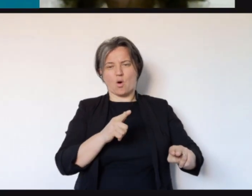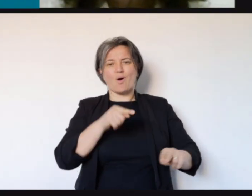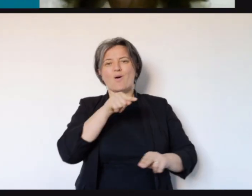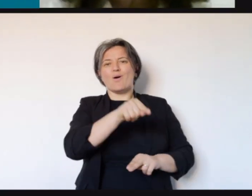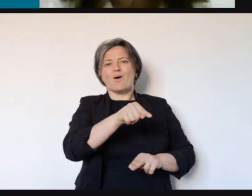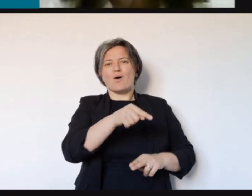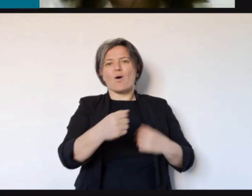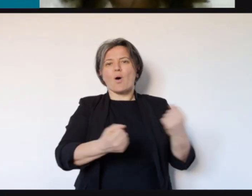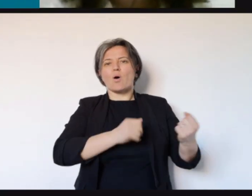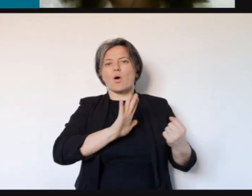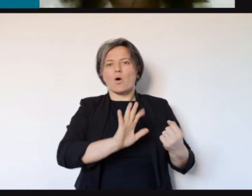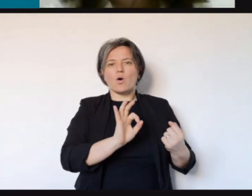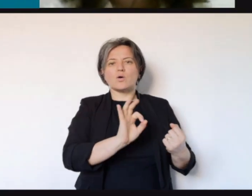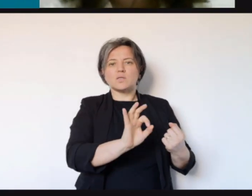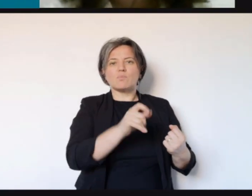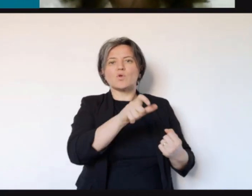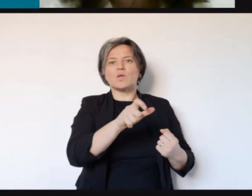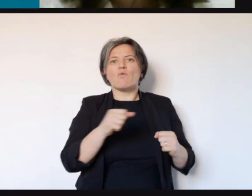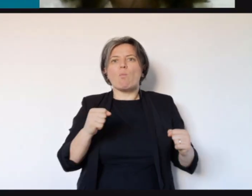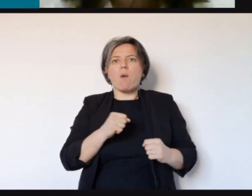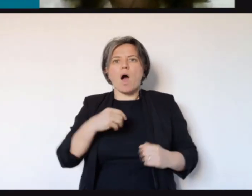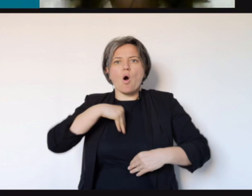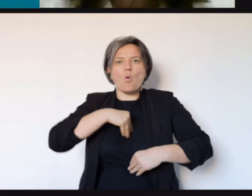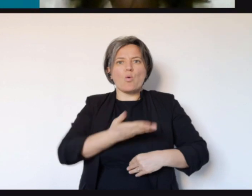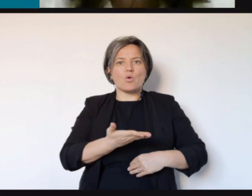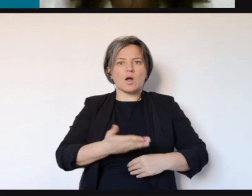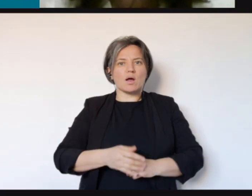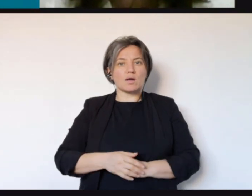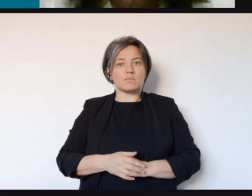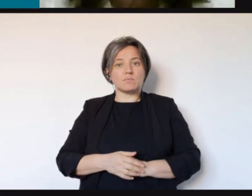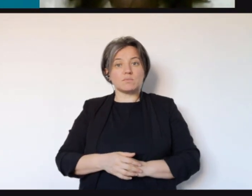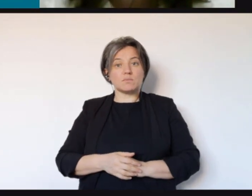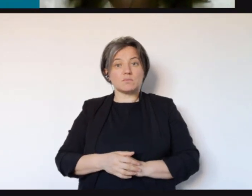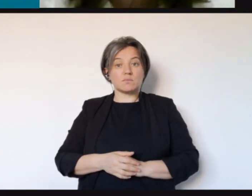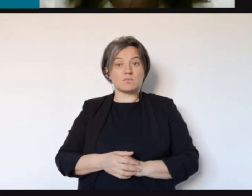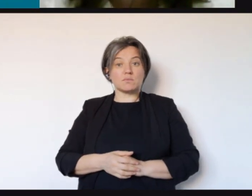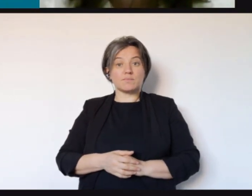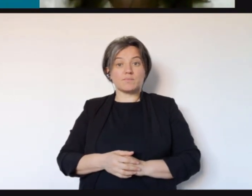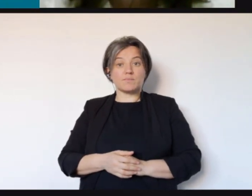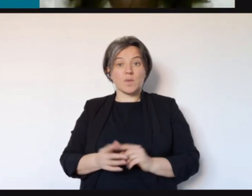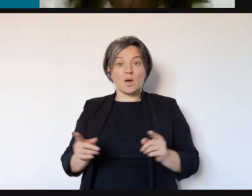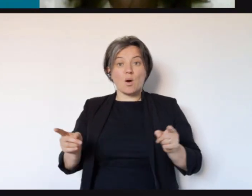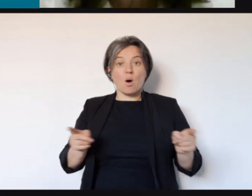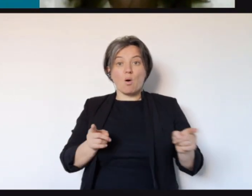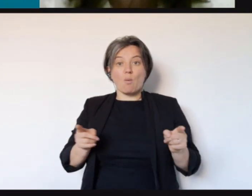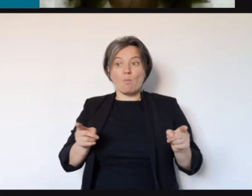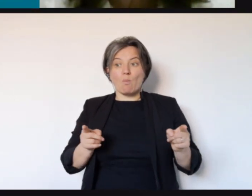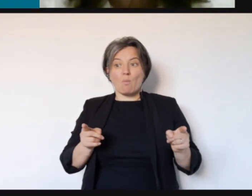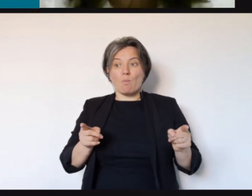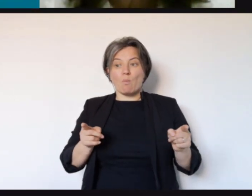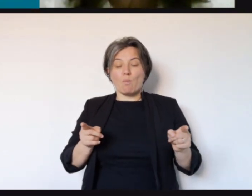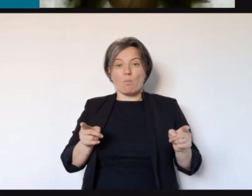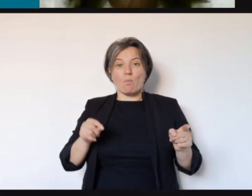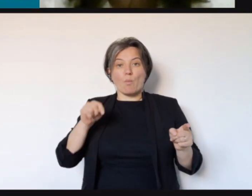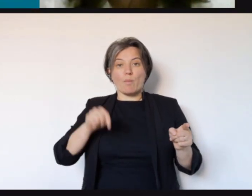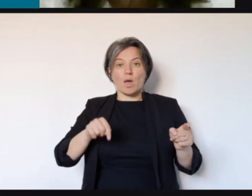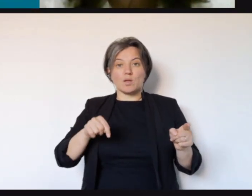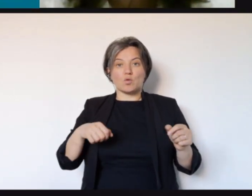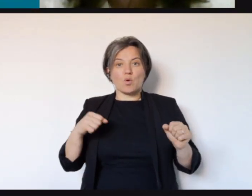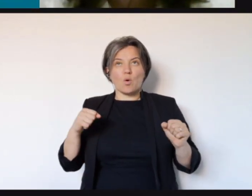una reazione anche alla paura. Cioè, in un momento di